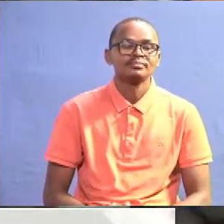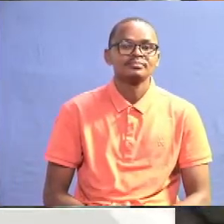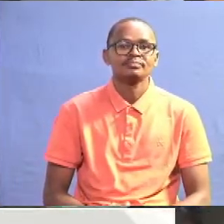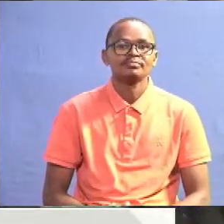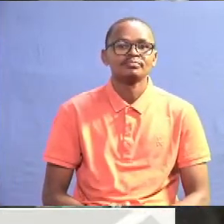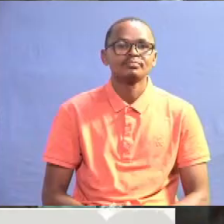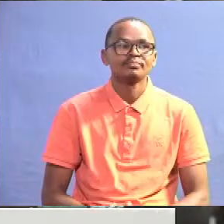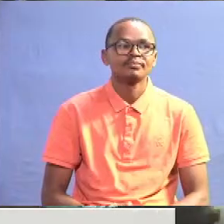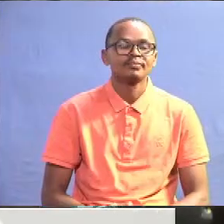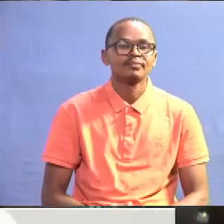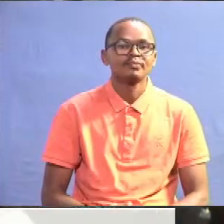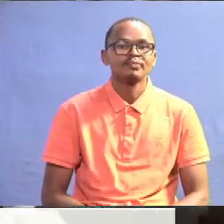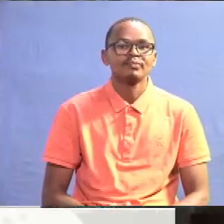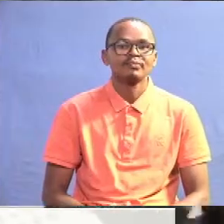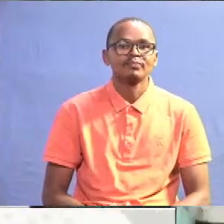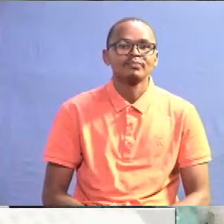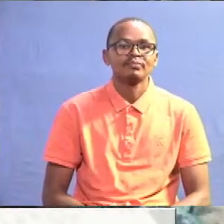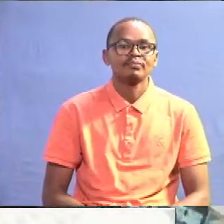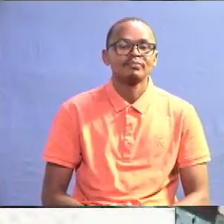Kakamega mulimbe.